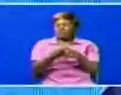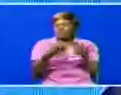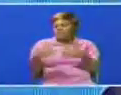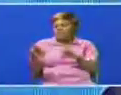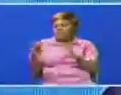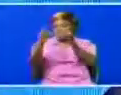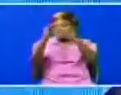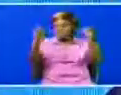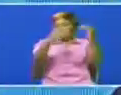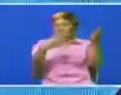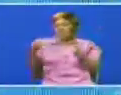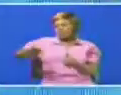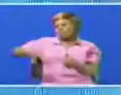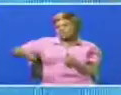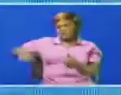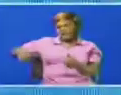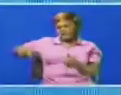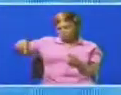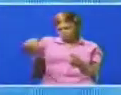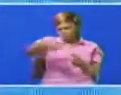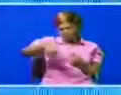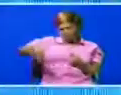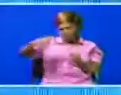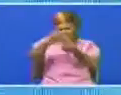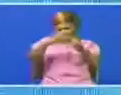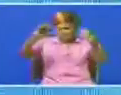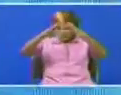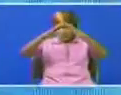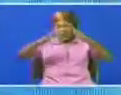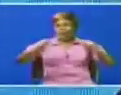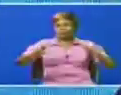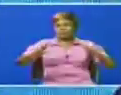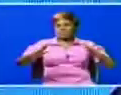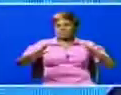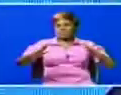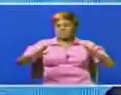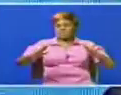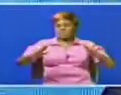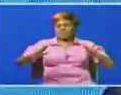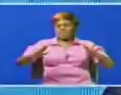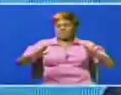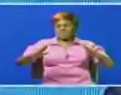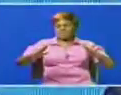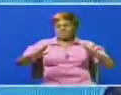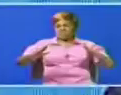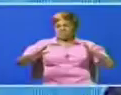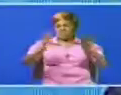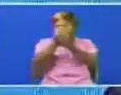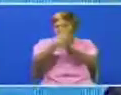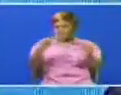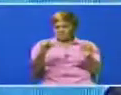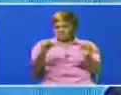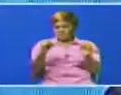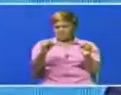kuelekea mjini Harare karibu ama kuzunguka, sasa tunaarifiwa kwamba imezunguka makao makuu ambayo ni ikulu ya rais iliyoko